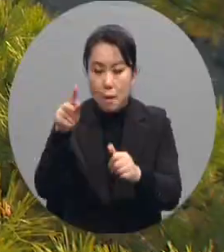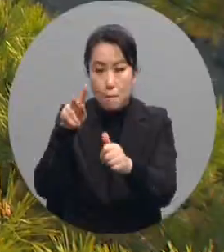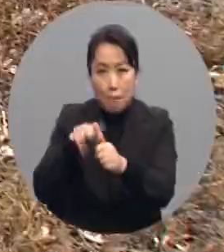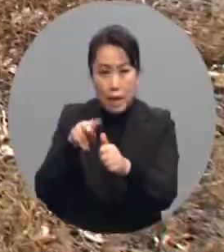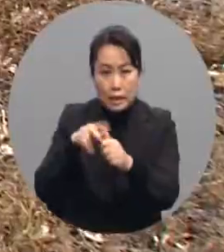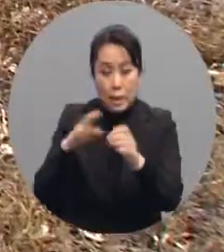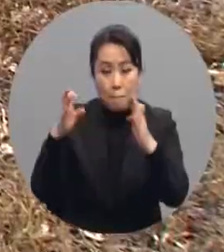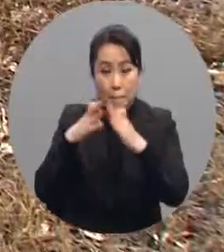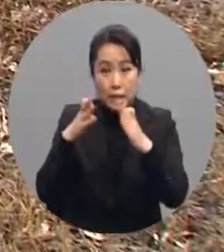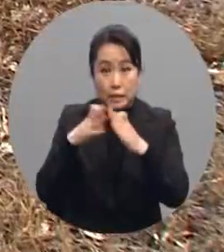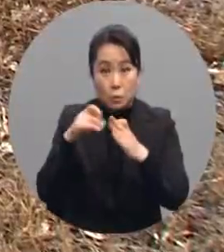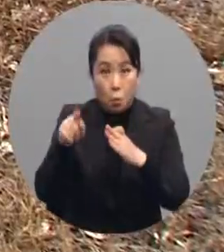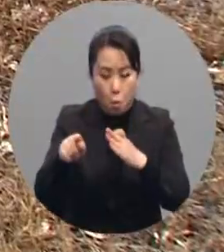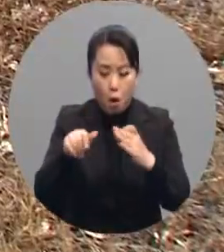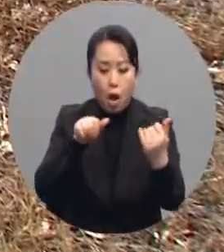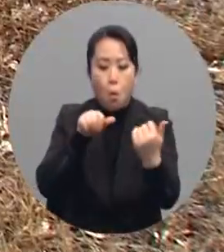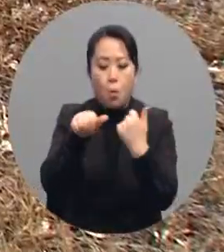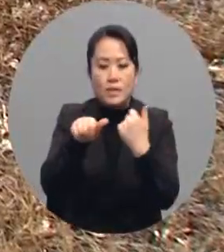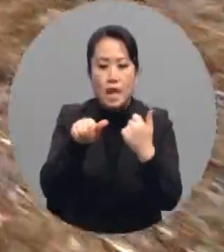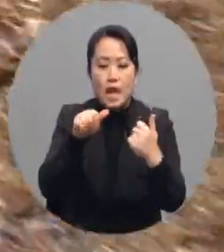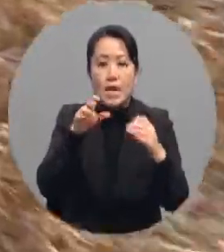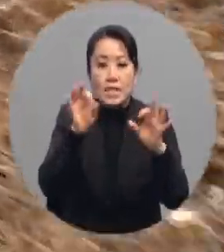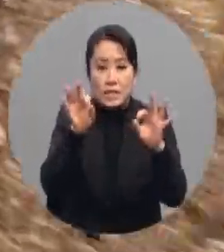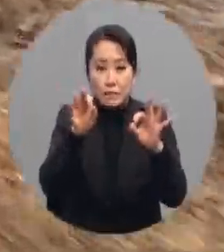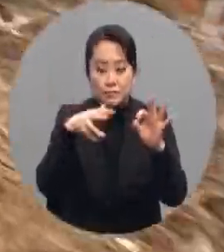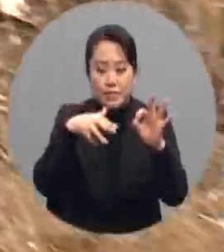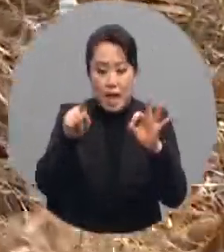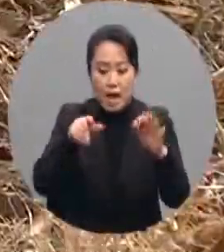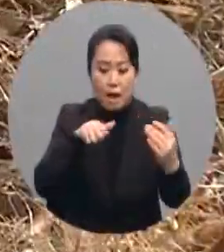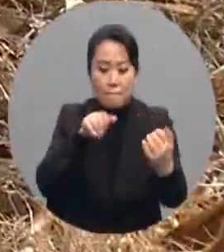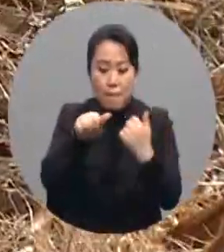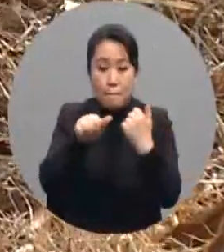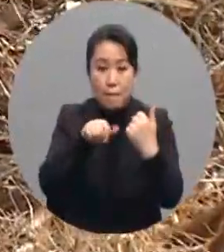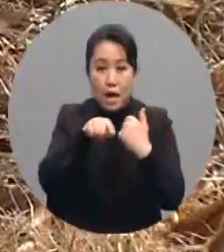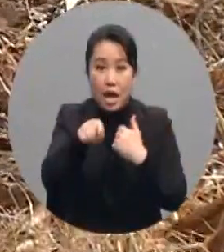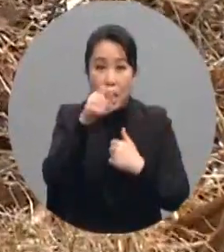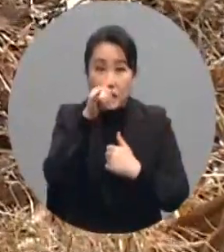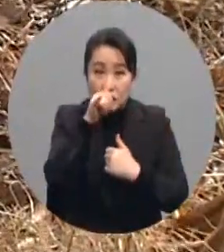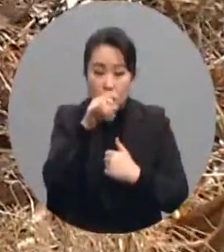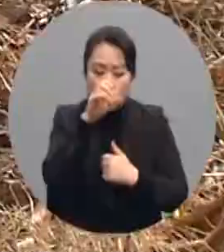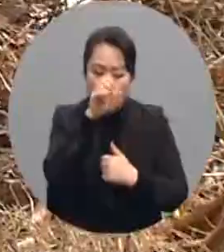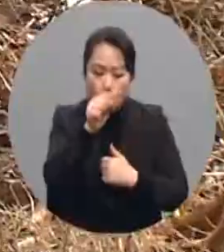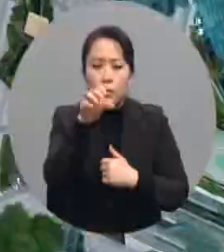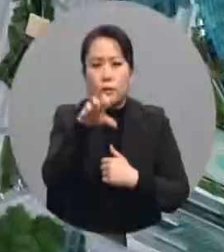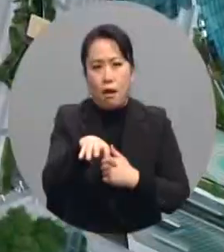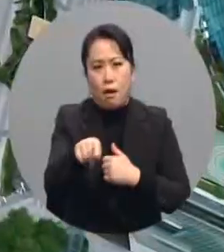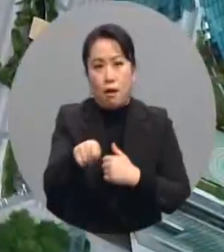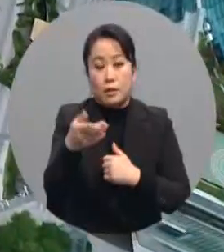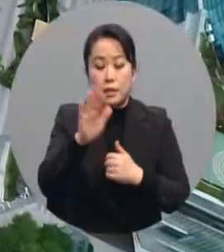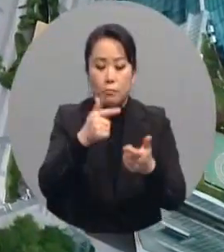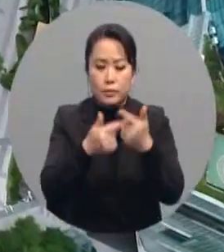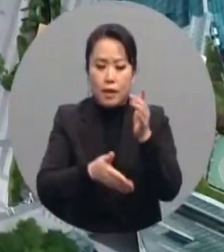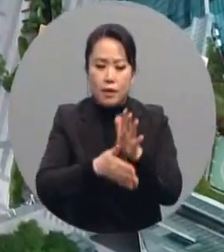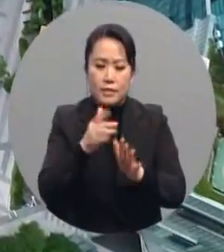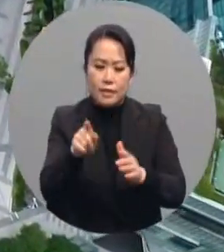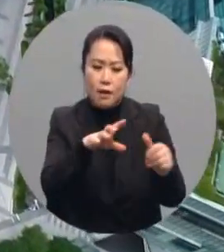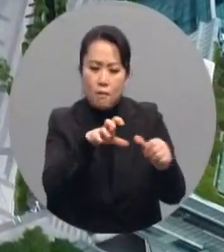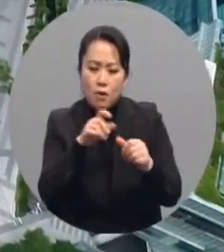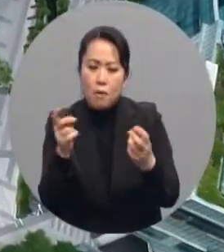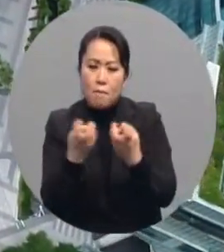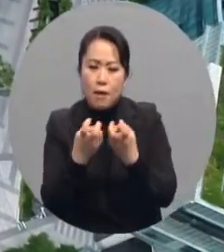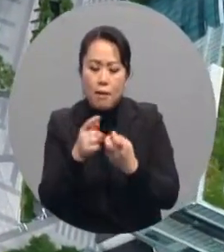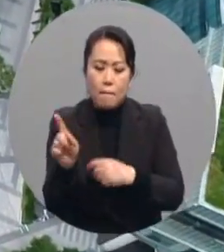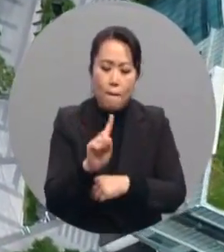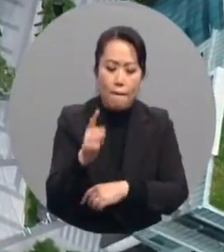10차로 간선도로를 끼고 있는 센텀시티의 마지막 노른자위 땅으로 불렸는데 부산시가 활용 방안을 놓고 고심하던 땅이기도